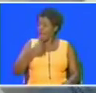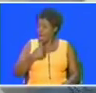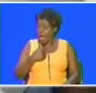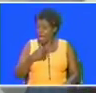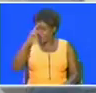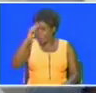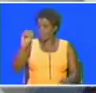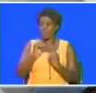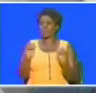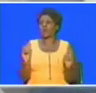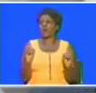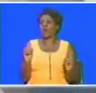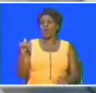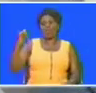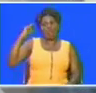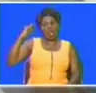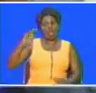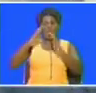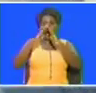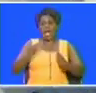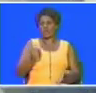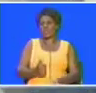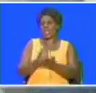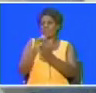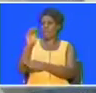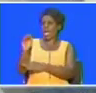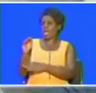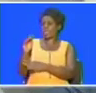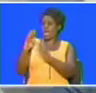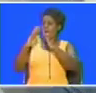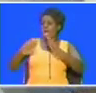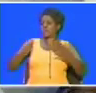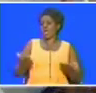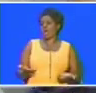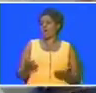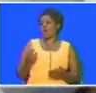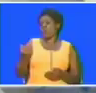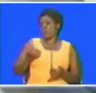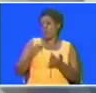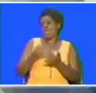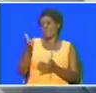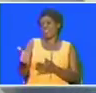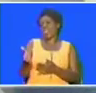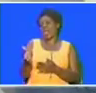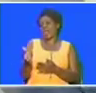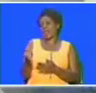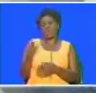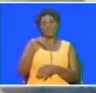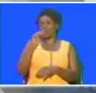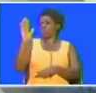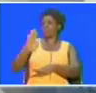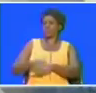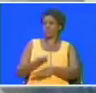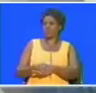zao, anampigia msichana wa kazi simu, anamuuliza mambo ya pale nyumbani na mke wake yupo. Hapo unakuwa umemkosea mke wako heshima. Haifai hata